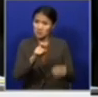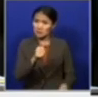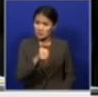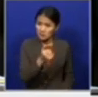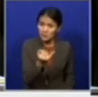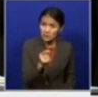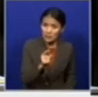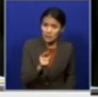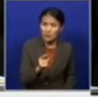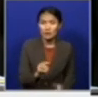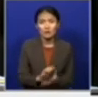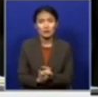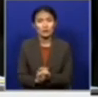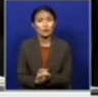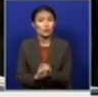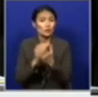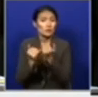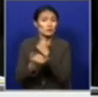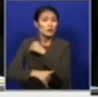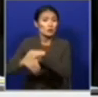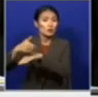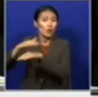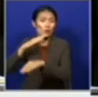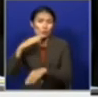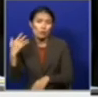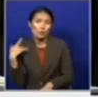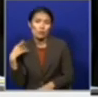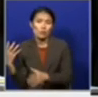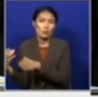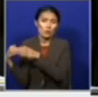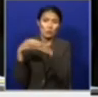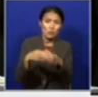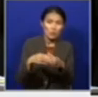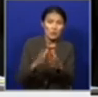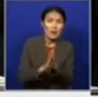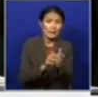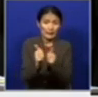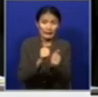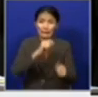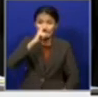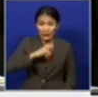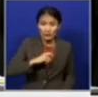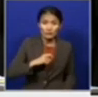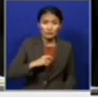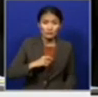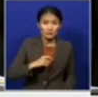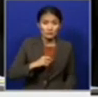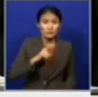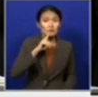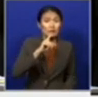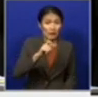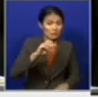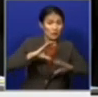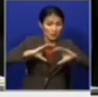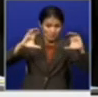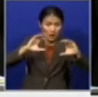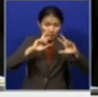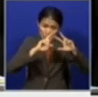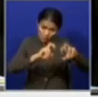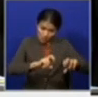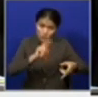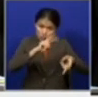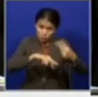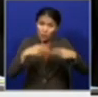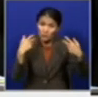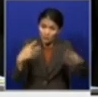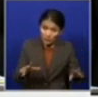เคราะห์หรือยังคะว่าทุกวันนี้รัฐวิสาหกิจไทยมีสถานะเป็นอย่างไรประเทศไทยพร้อมหรือยังที่จะเปิดให้